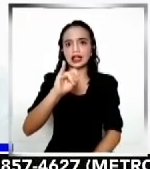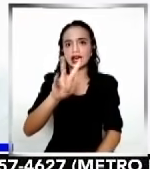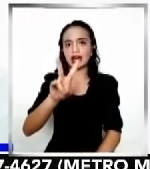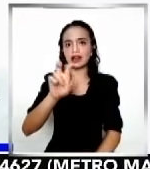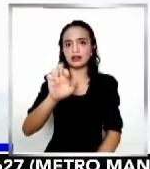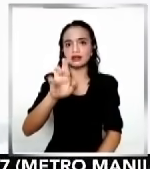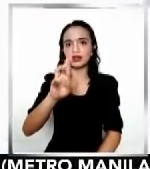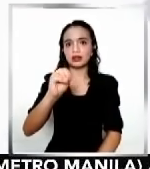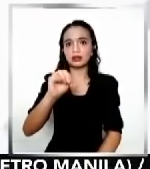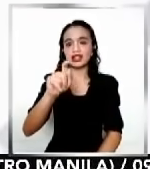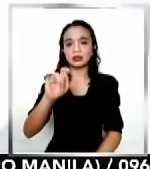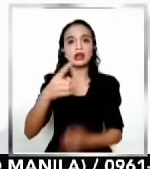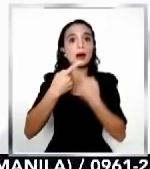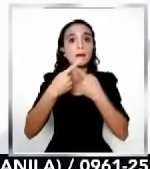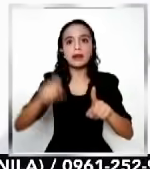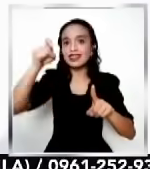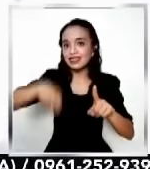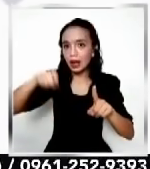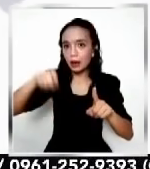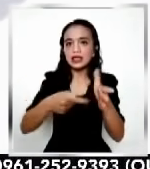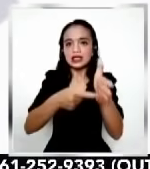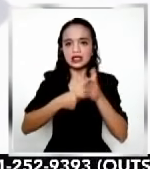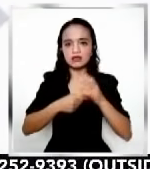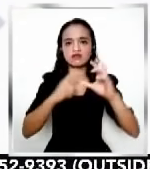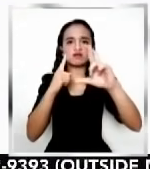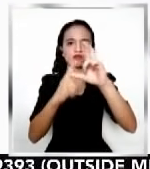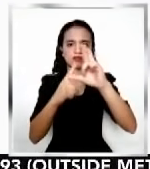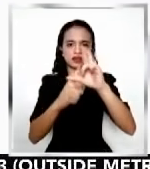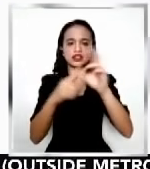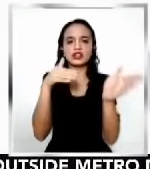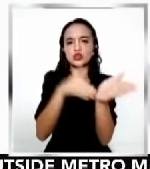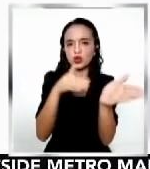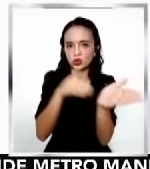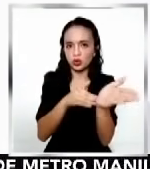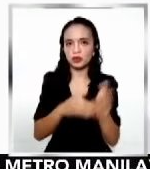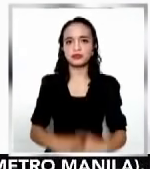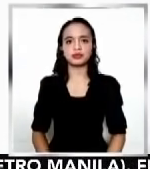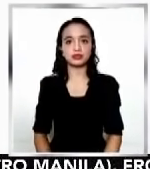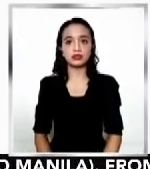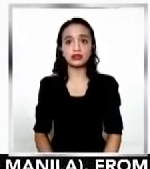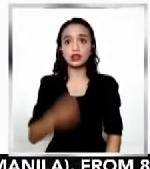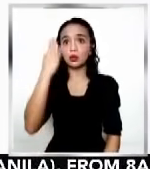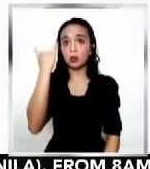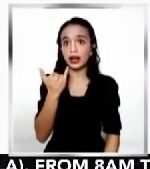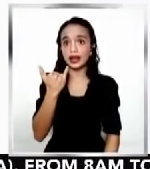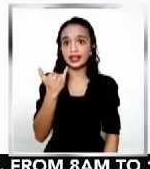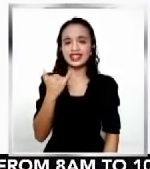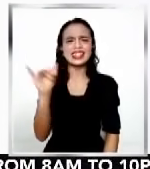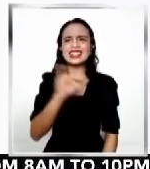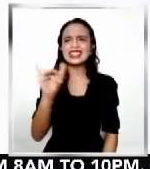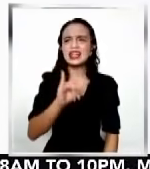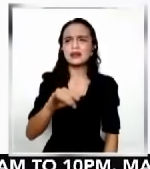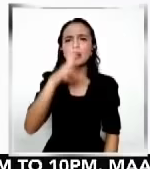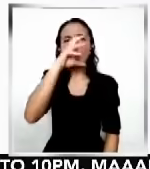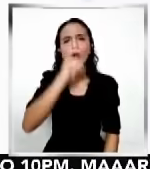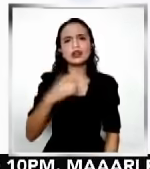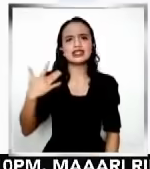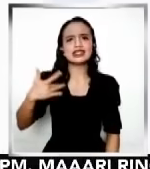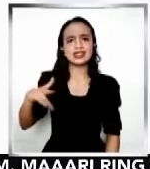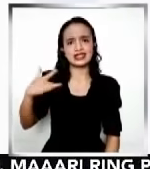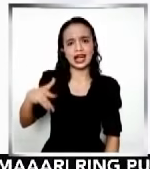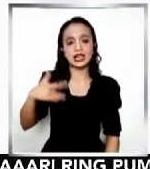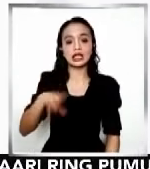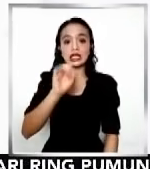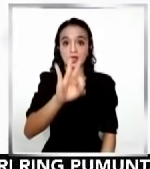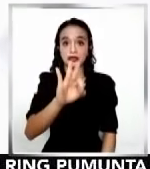May mga butika na license sila to do compounding. Mm-hmm. Ito yung parang yung lumang style ba na pag ang doktor may reseta tapos